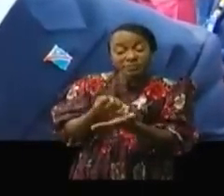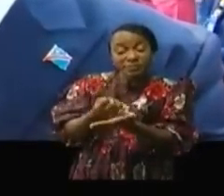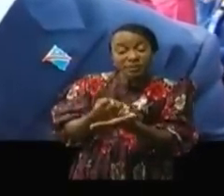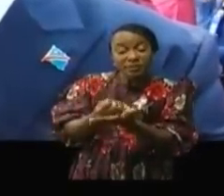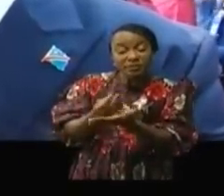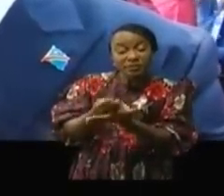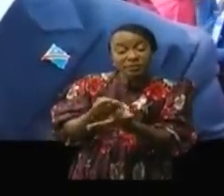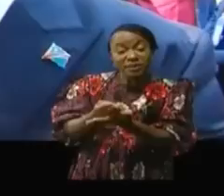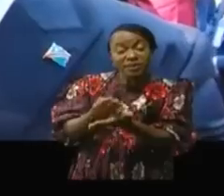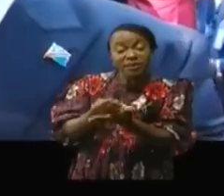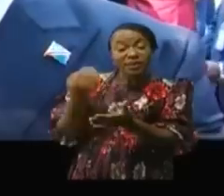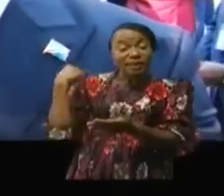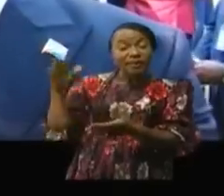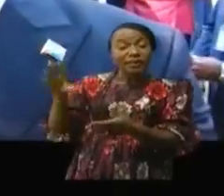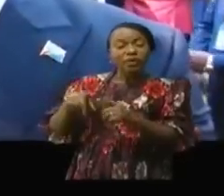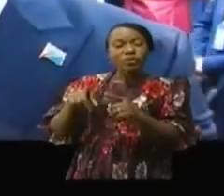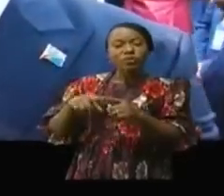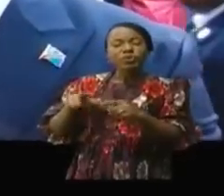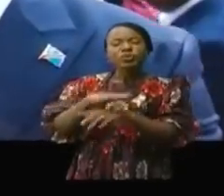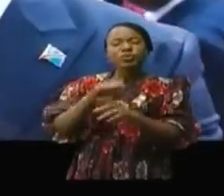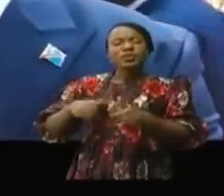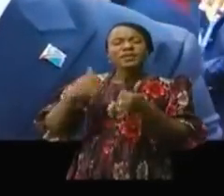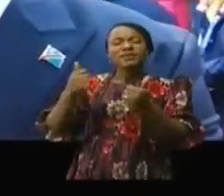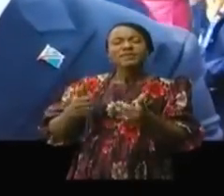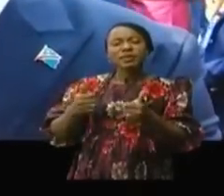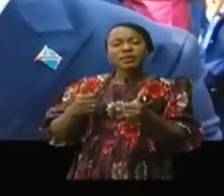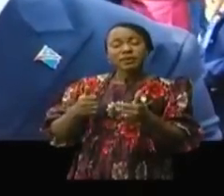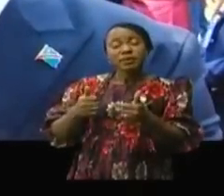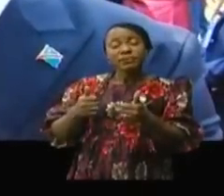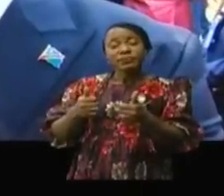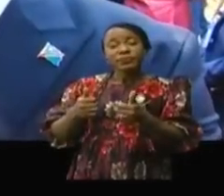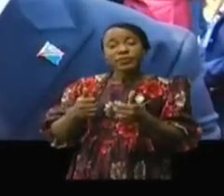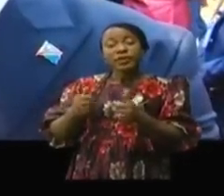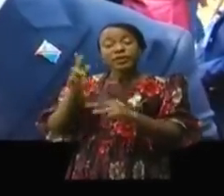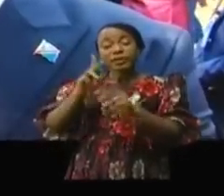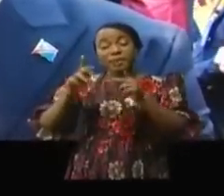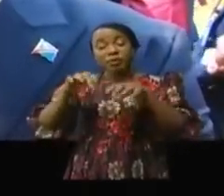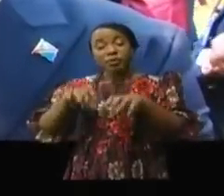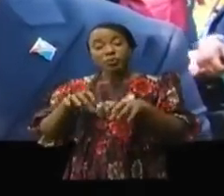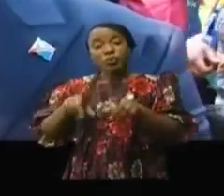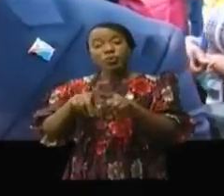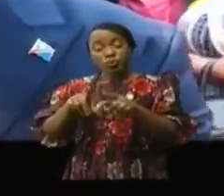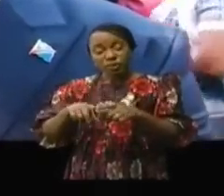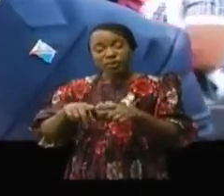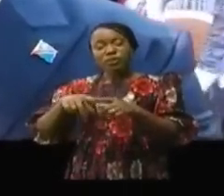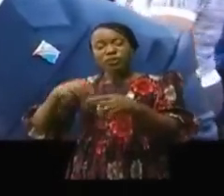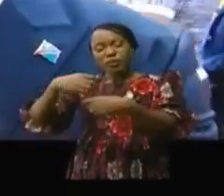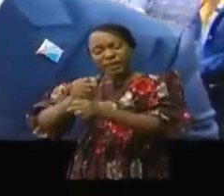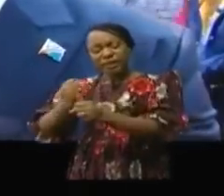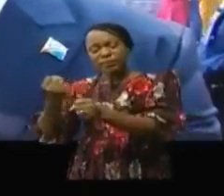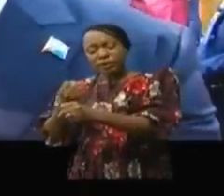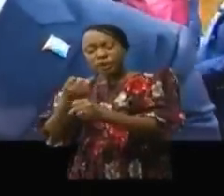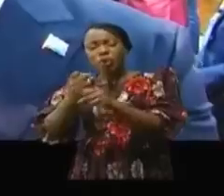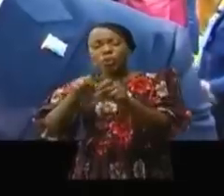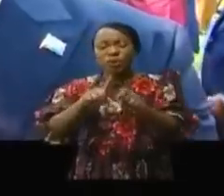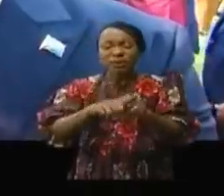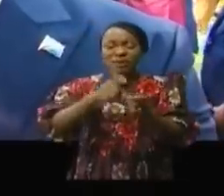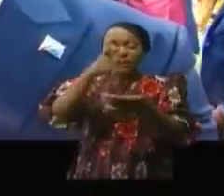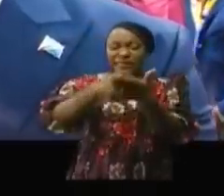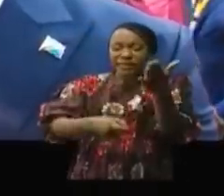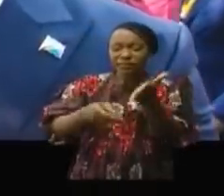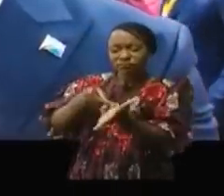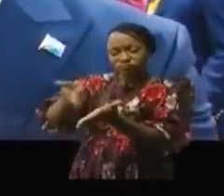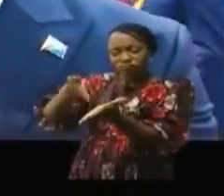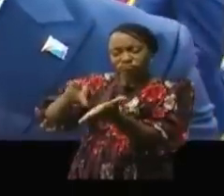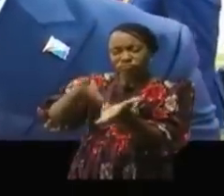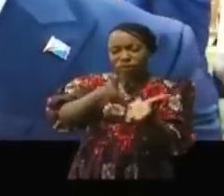sociale des Congolais. Il y aura des milliers et des milliers d'emplois qui seront créés et bien entendu les taxes qui seront perçues par le